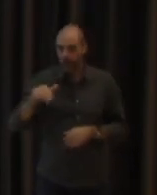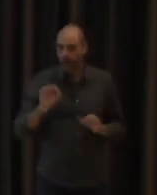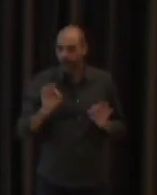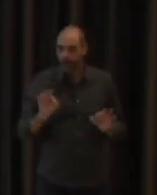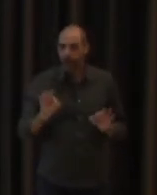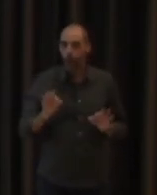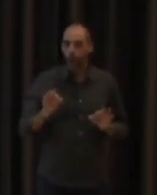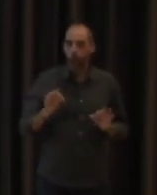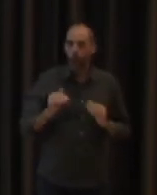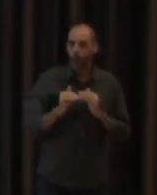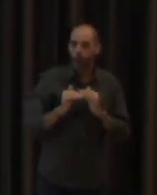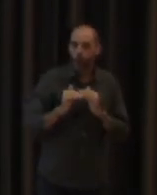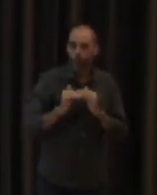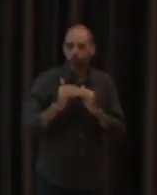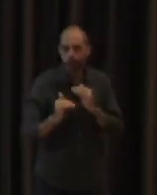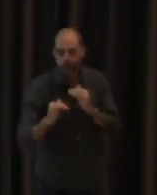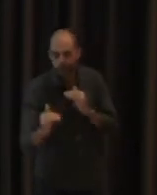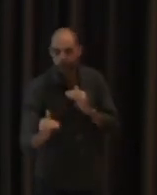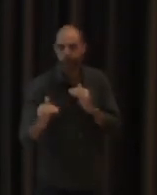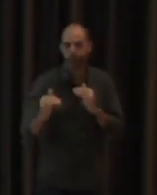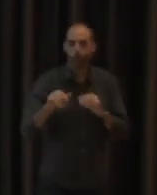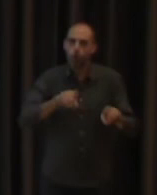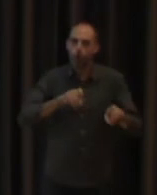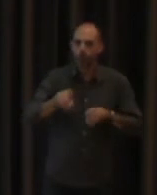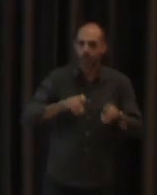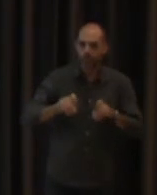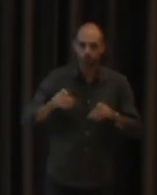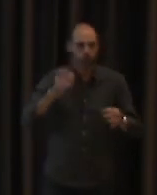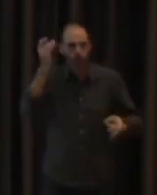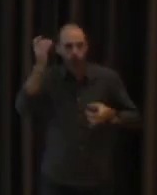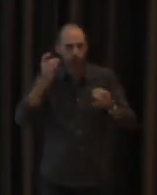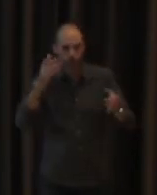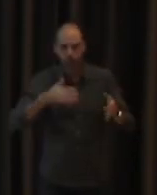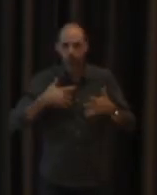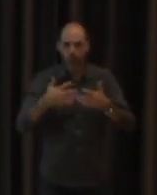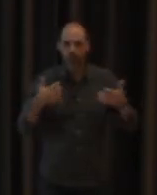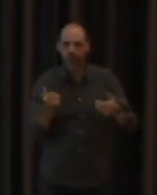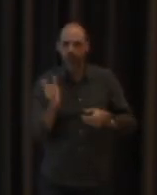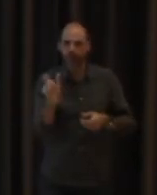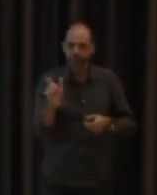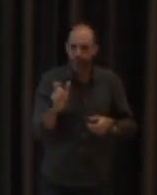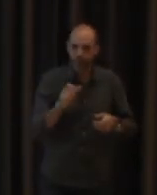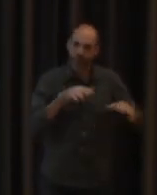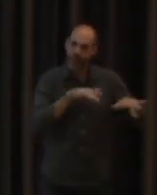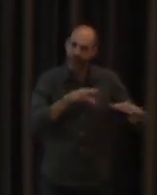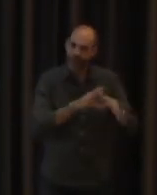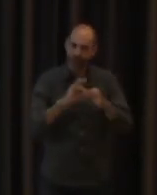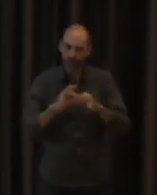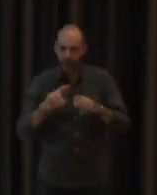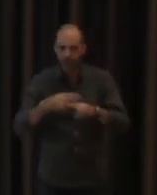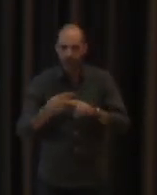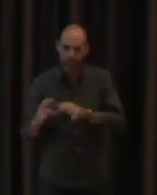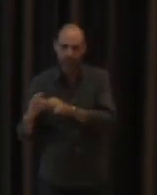siguin inestables, optatius o capritxosos, que puguin ser presents a les frases amb lligar o casar-se o no ser-hi.